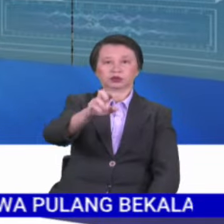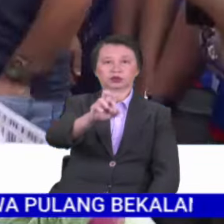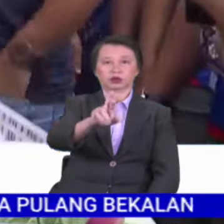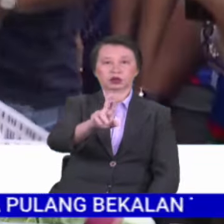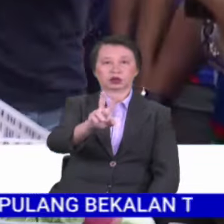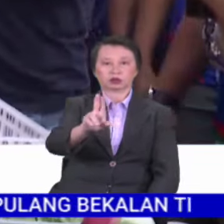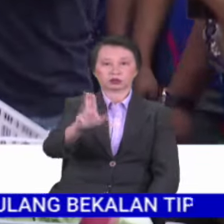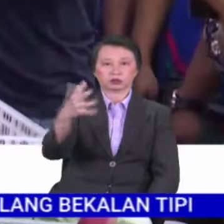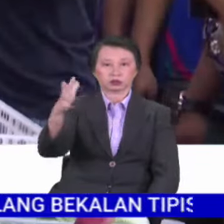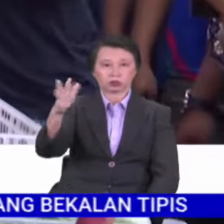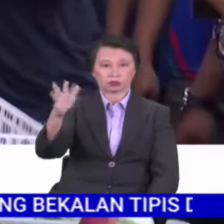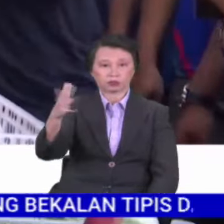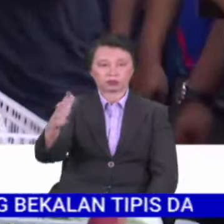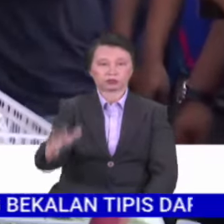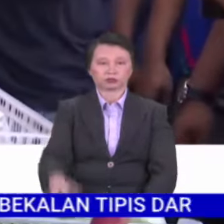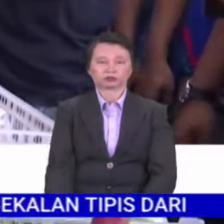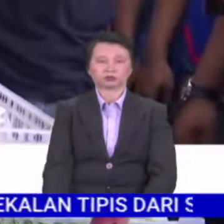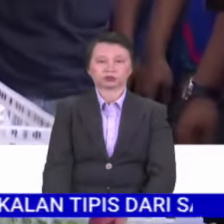PRU15.